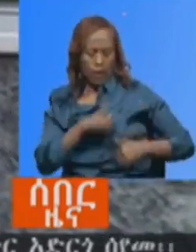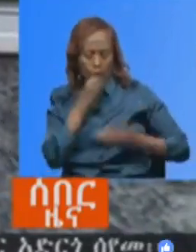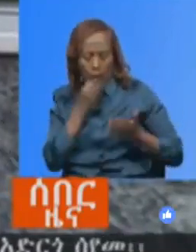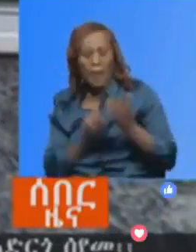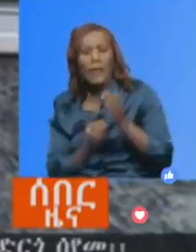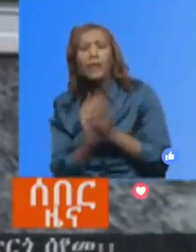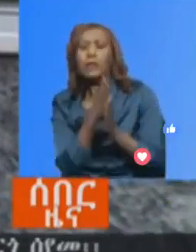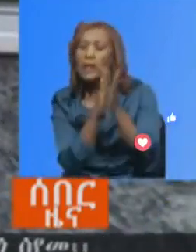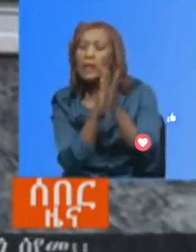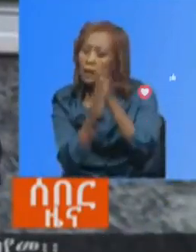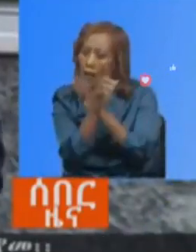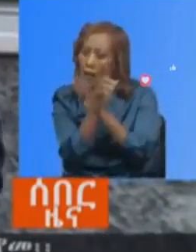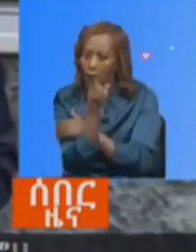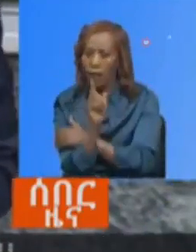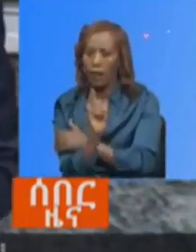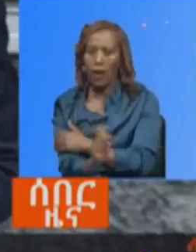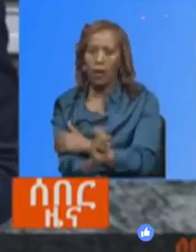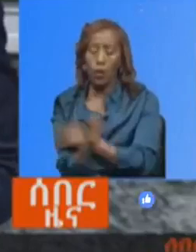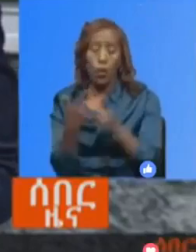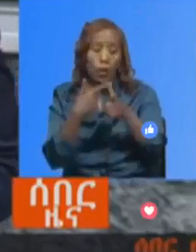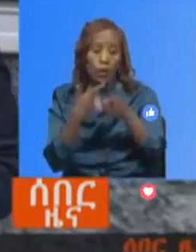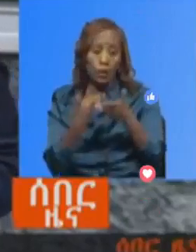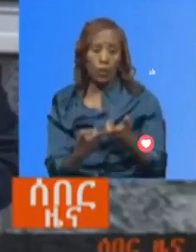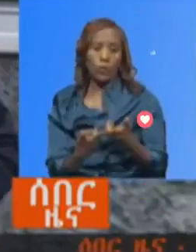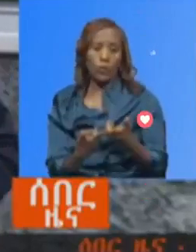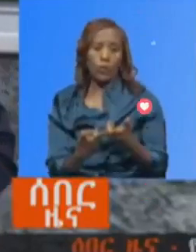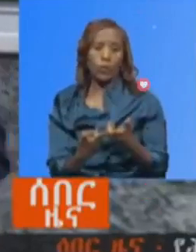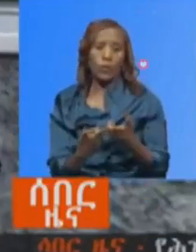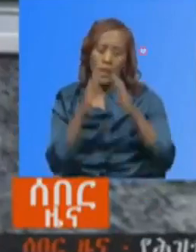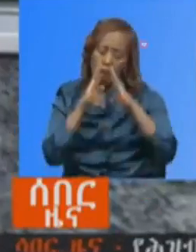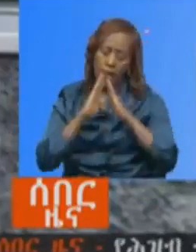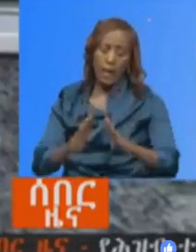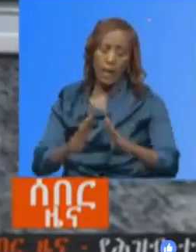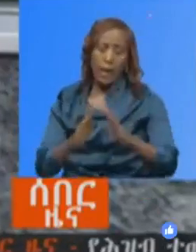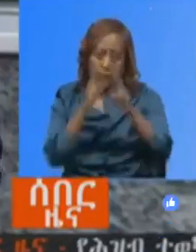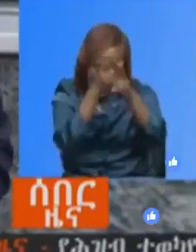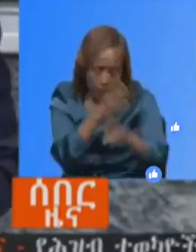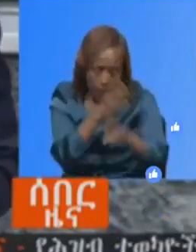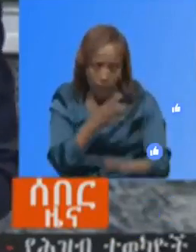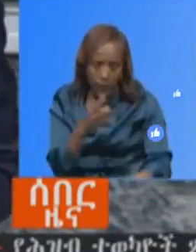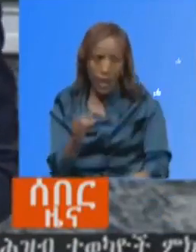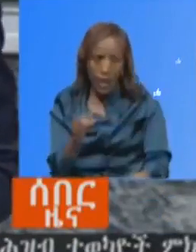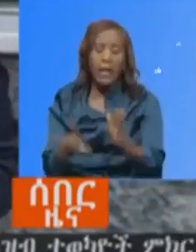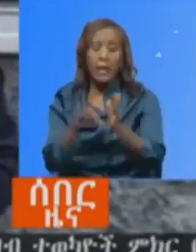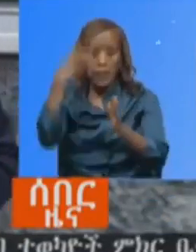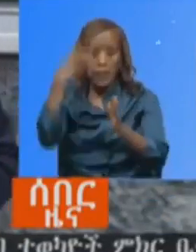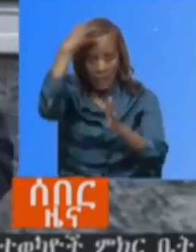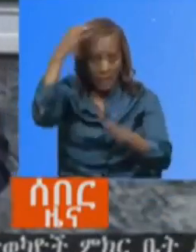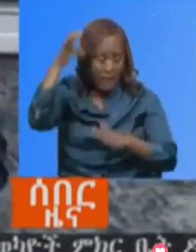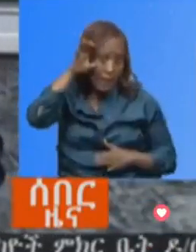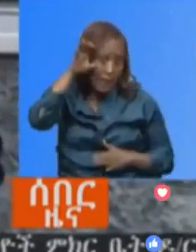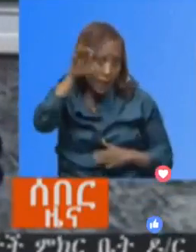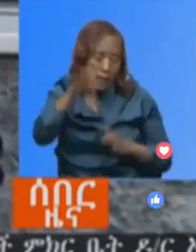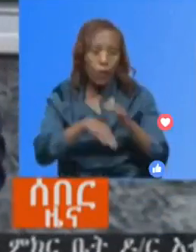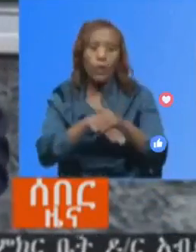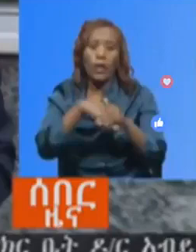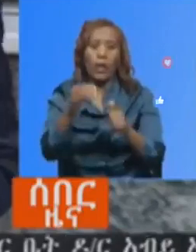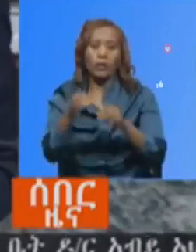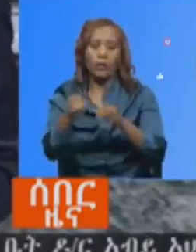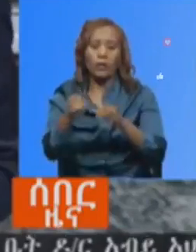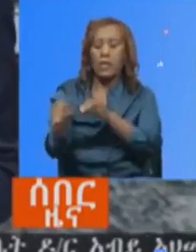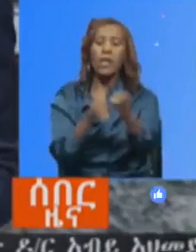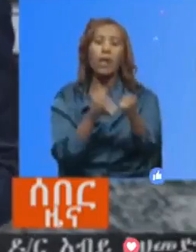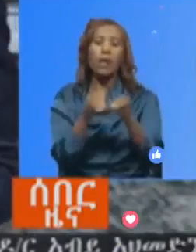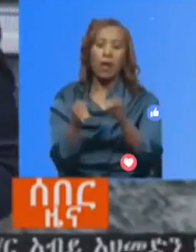ይቅርታ እጠይቃለሁ። እንዲሁም ሰላም ለማስከበርና ህገ መንግስታዊ ግዴታቸውን ለመወጣት